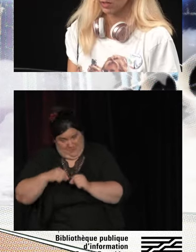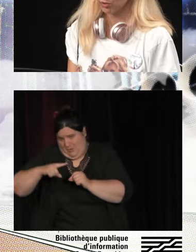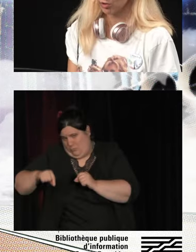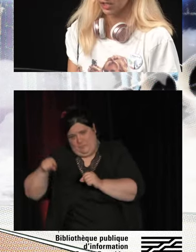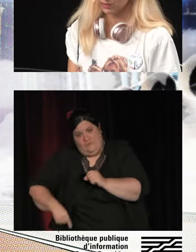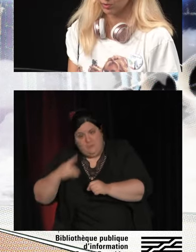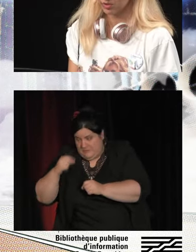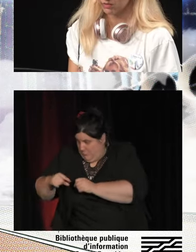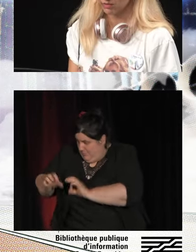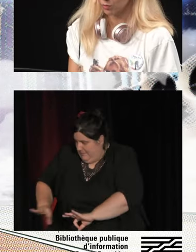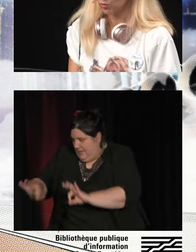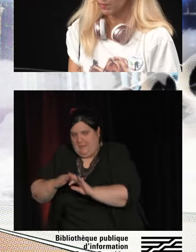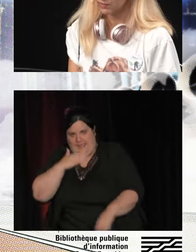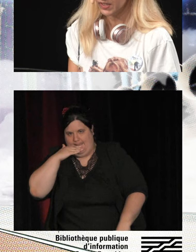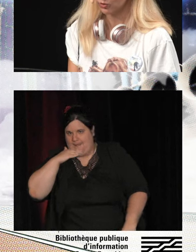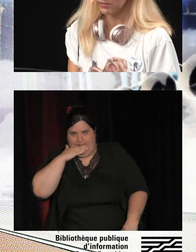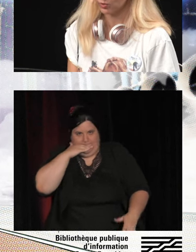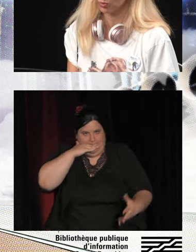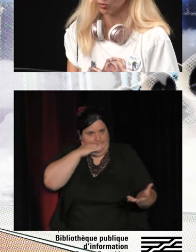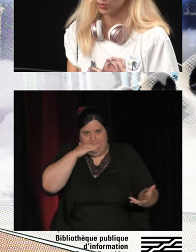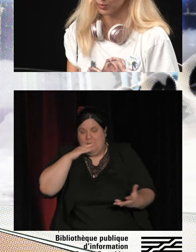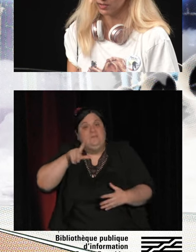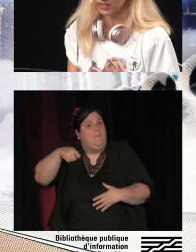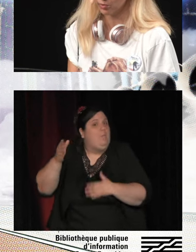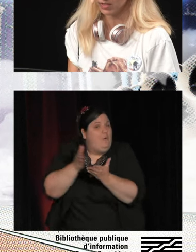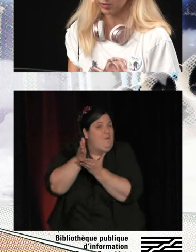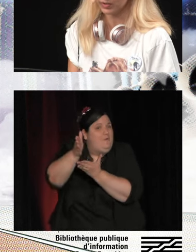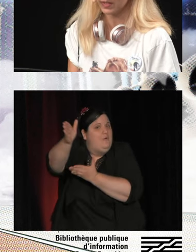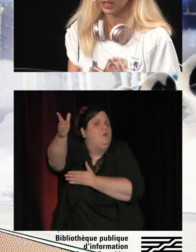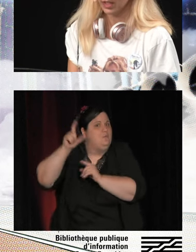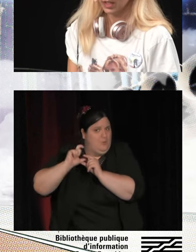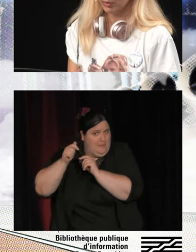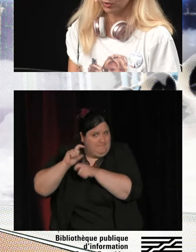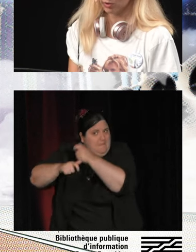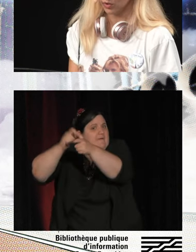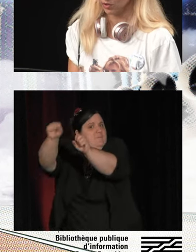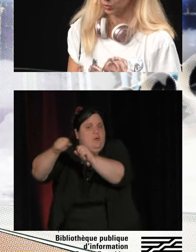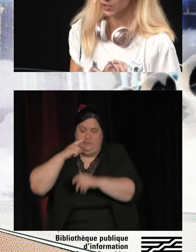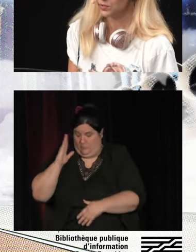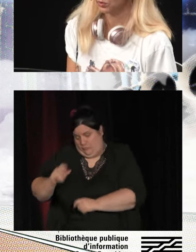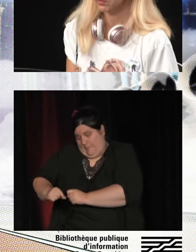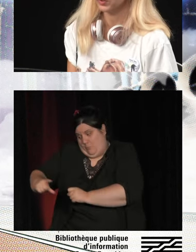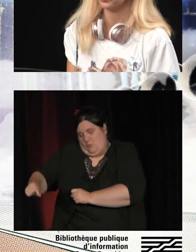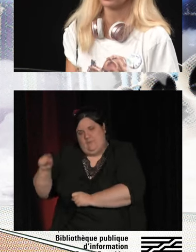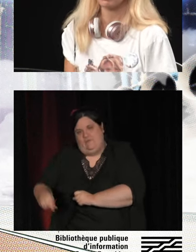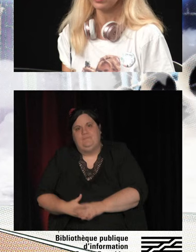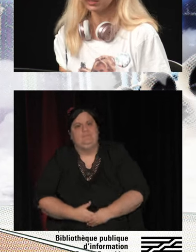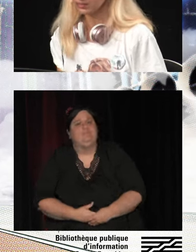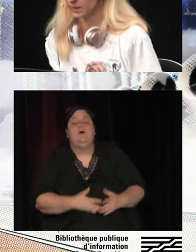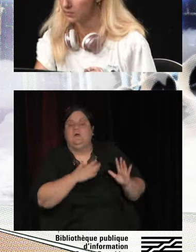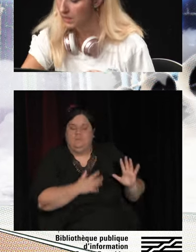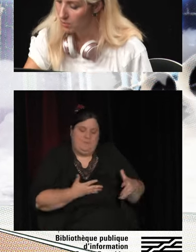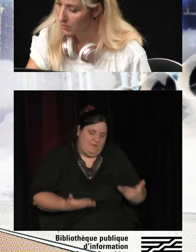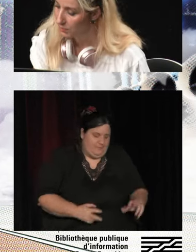je suis en danger pour ce niveau. Enfin, je peux juste pas le finir de la façon dont je suis supposé le finir pour avoir la bonne sortie. Pendant ce temps, nous finissons le niveau 8 de Dr.